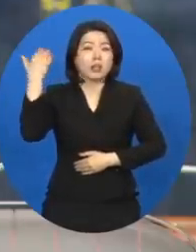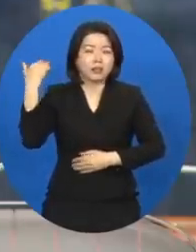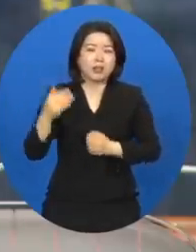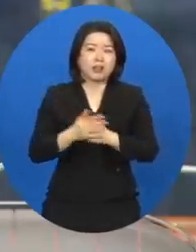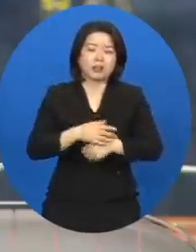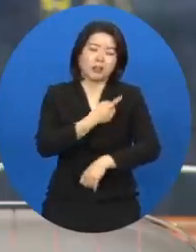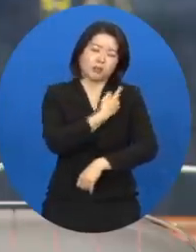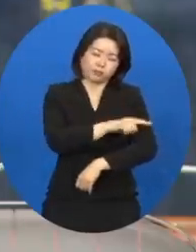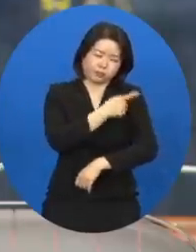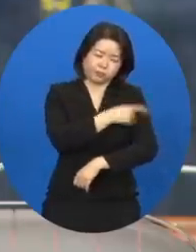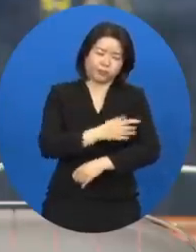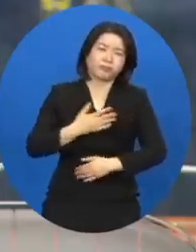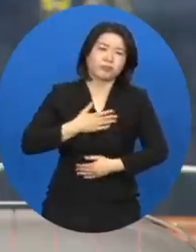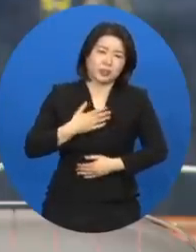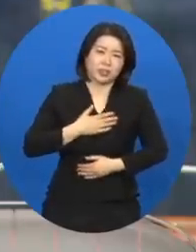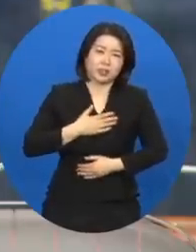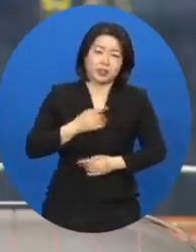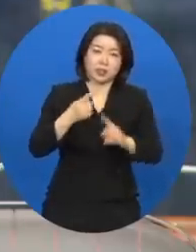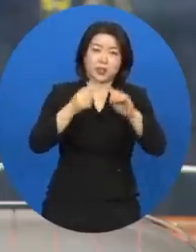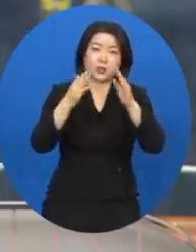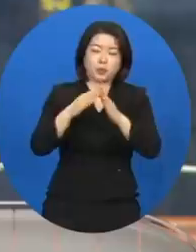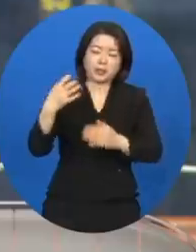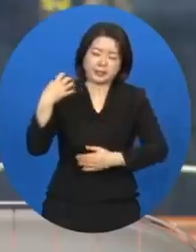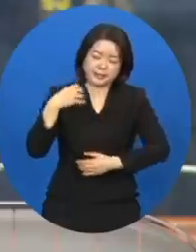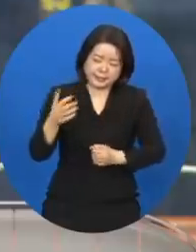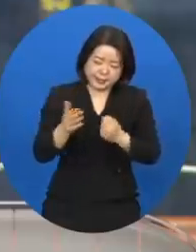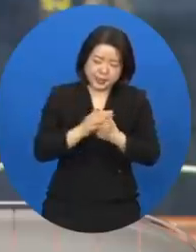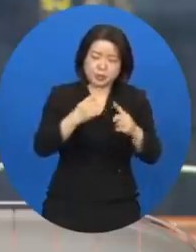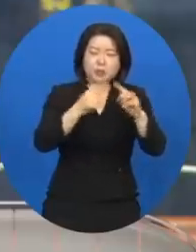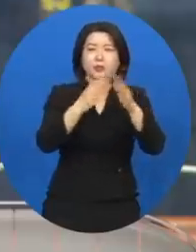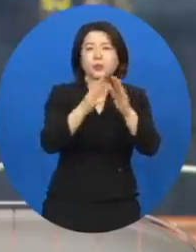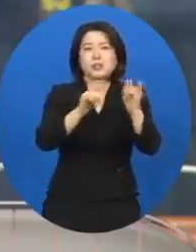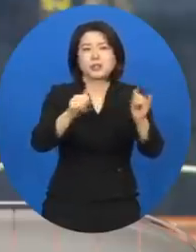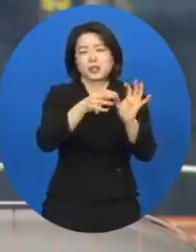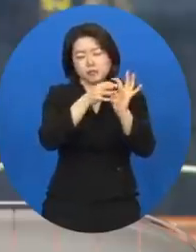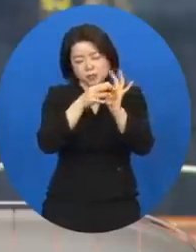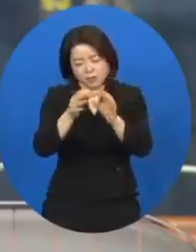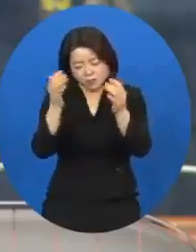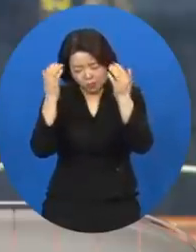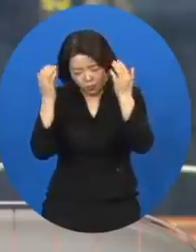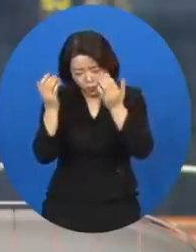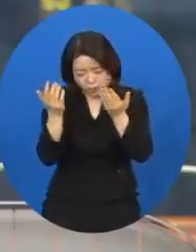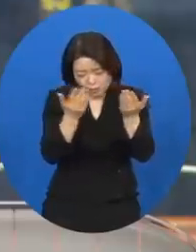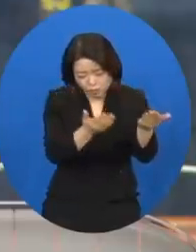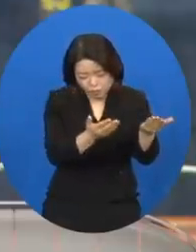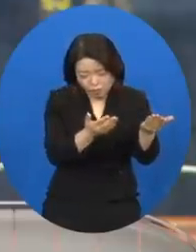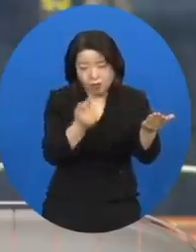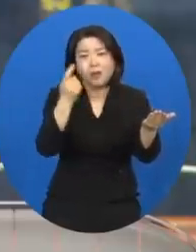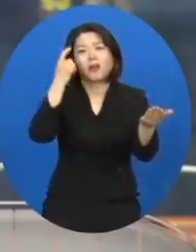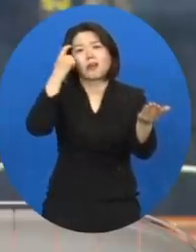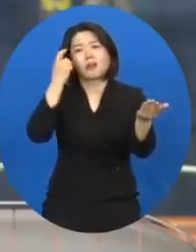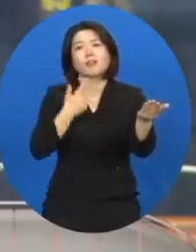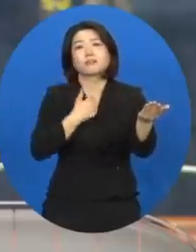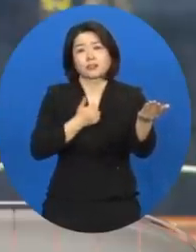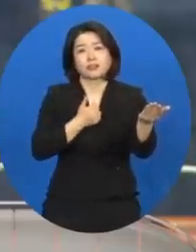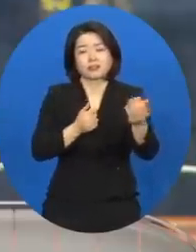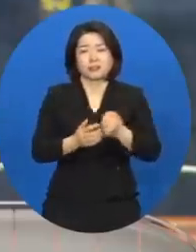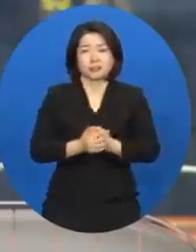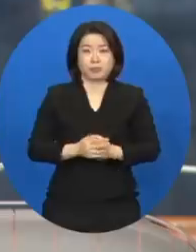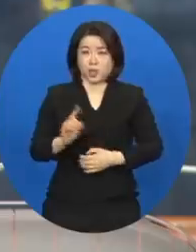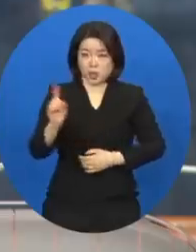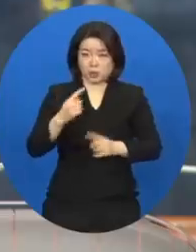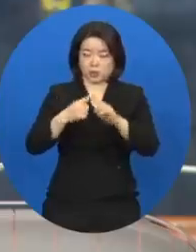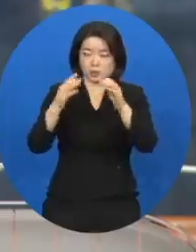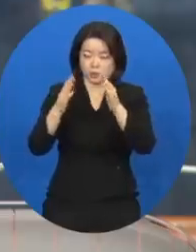되는 목사가 교회를 담임해서 이렇게 교인들을 고생시킨다 그런 마음도 들더라고. 어떤 교인이